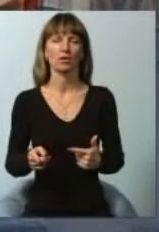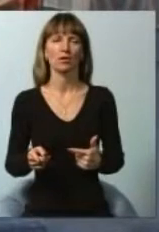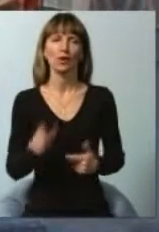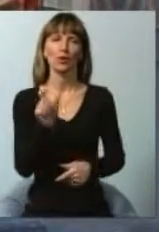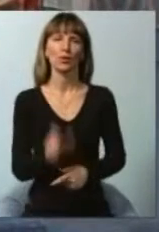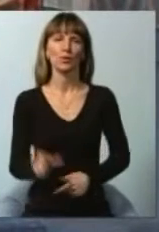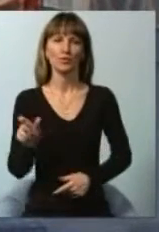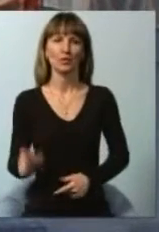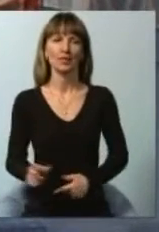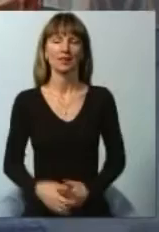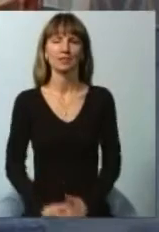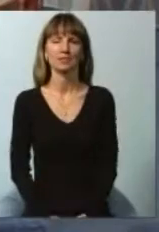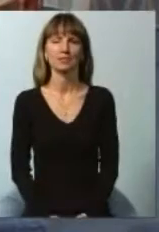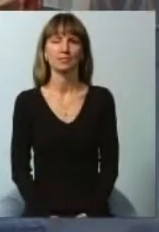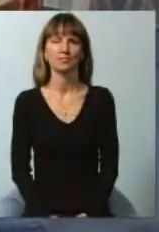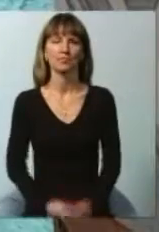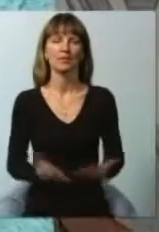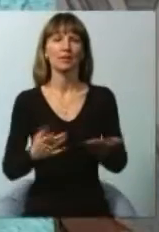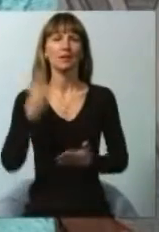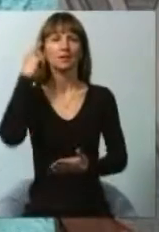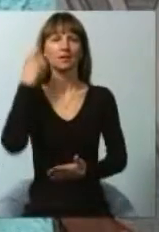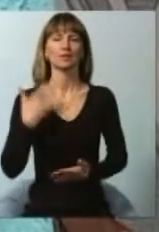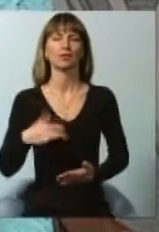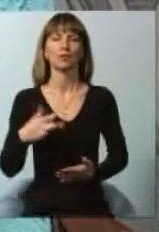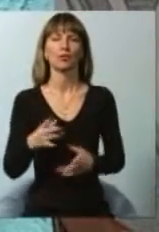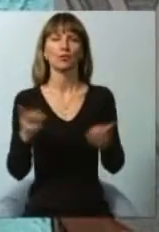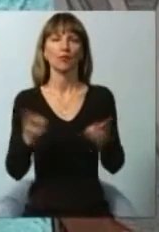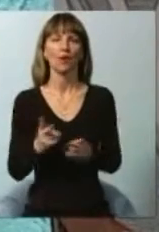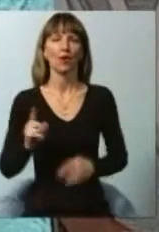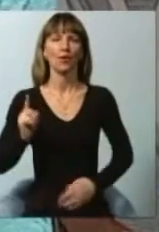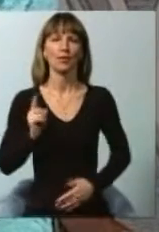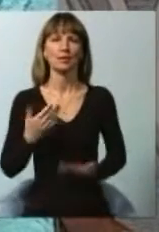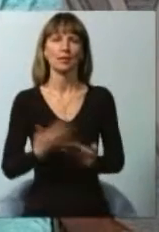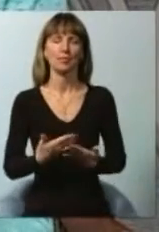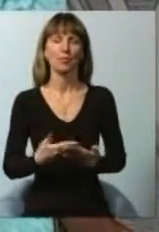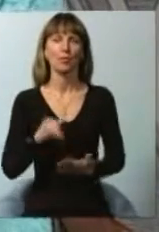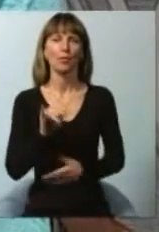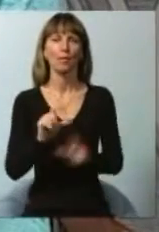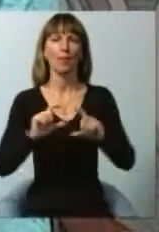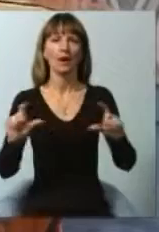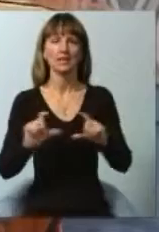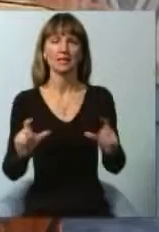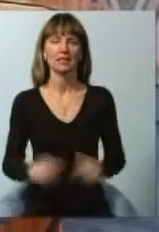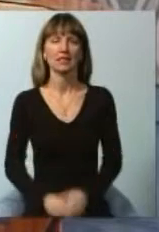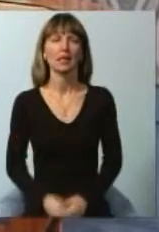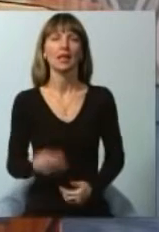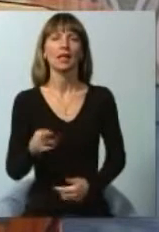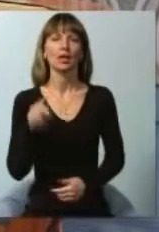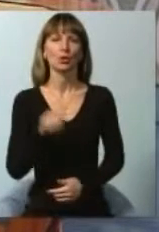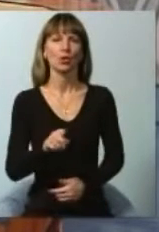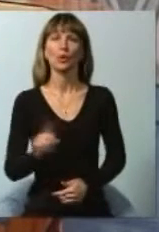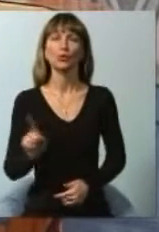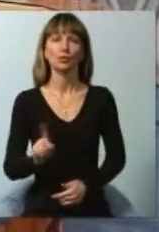Або людей. Або люди. Як ти гадаєш, для чого взагалі потрібні охоронці, наприклад, у магазинах? Для того,